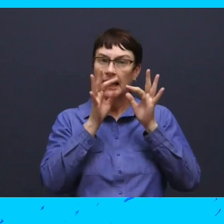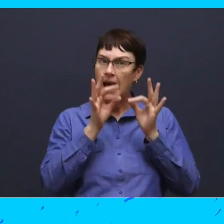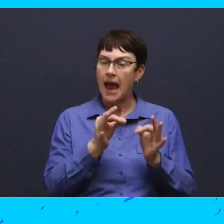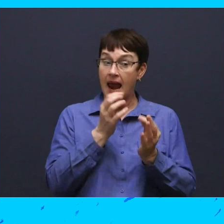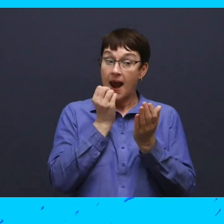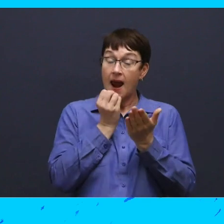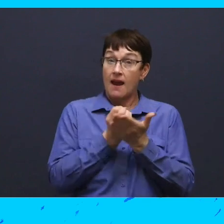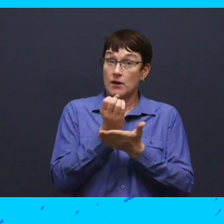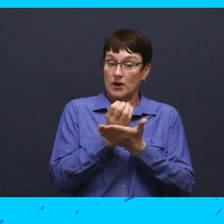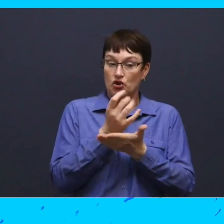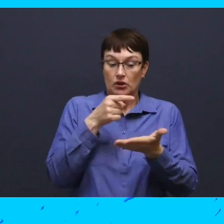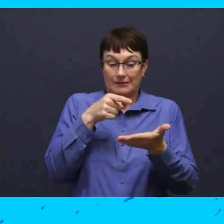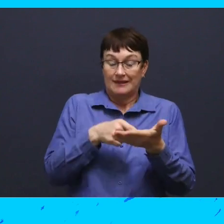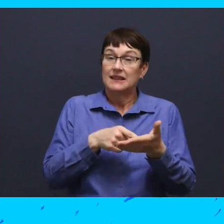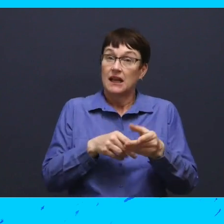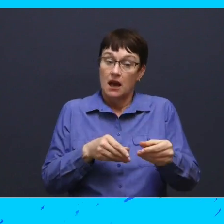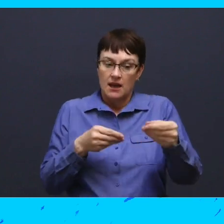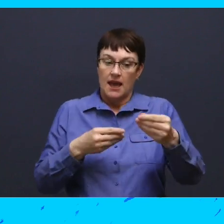Merci, Peace.